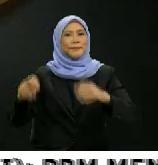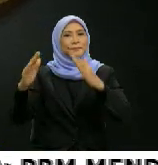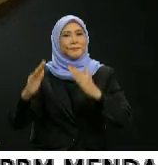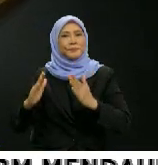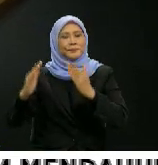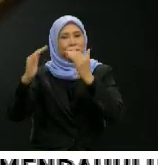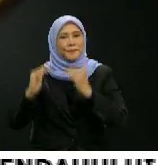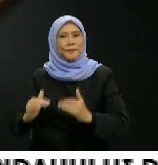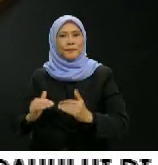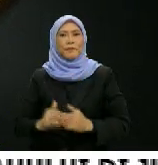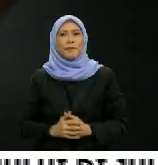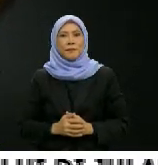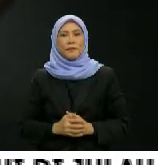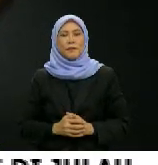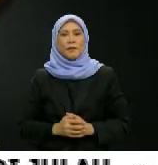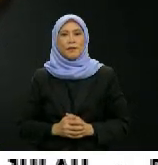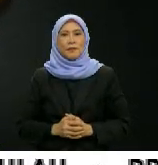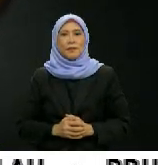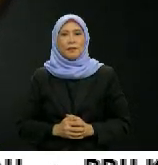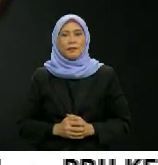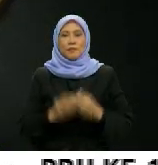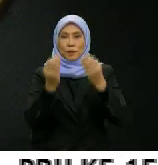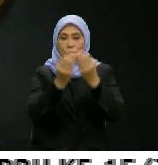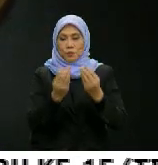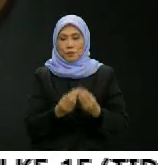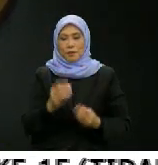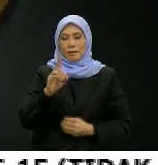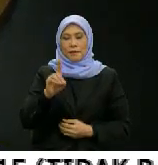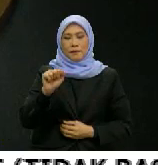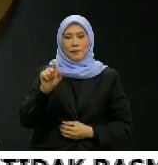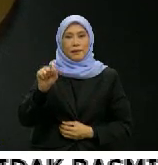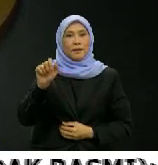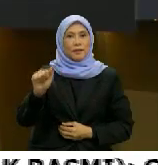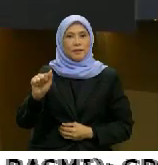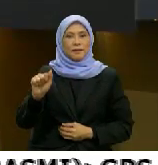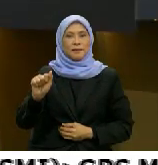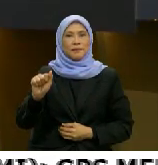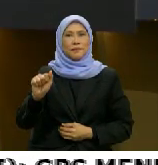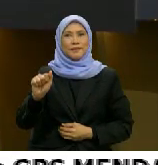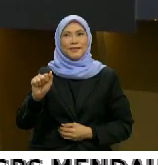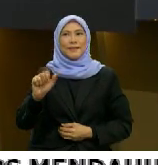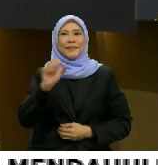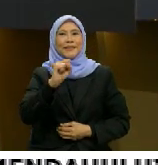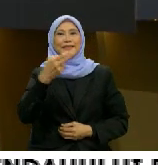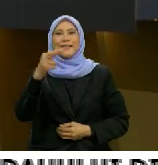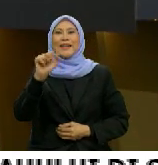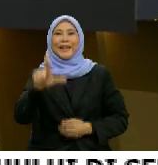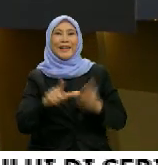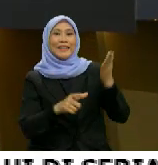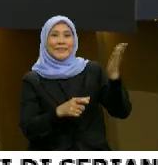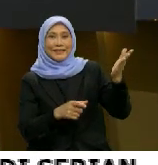sepatutnya. Ya, kalau berdasarkan data yang dikongsikan oleh Syahril yang di sana, kena